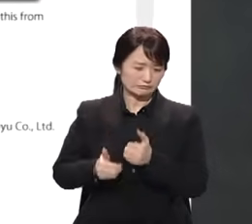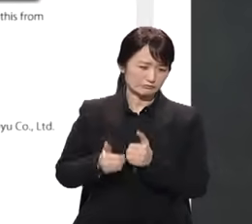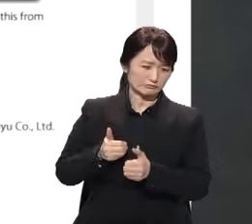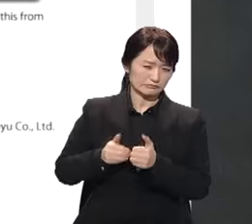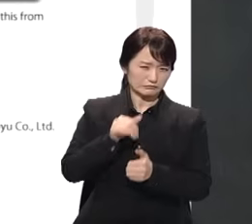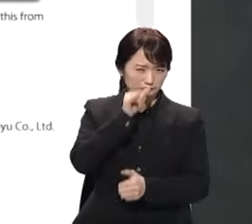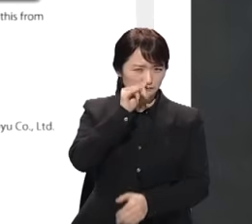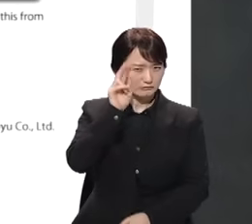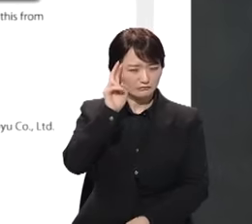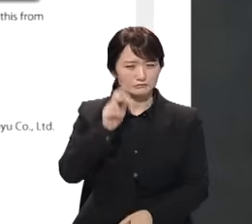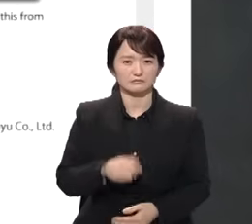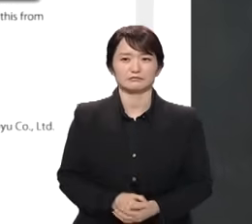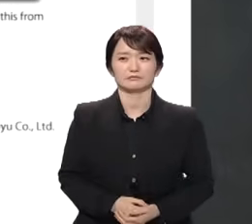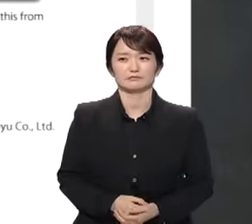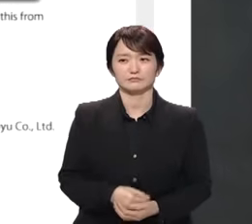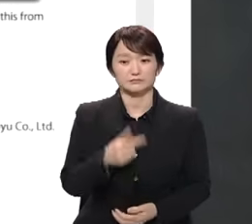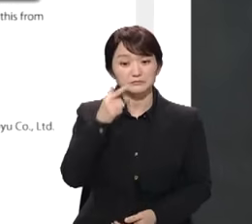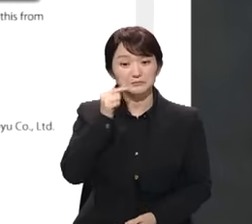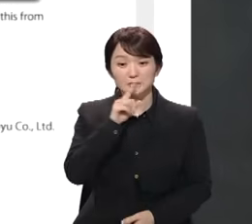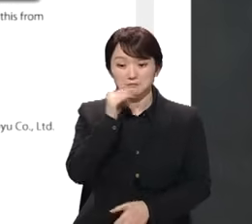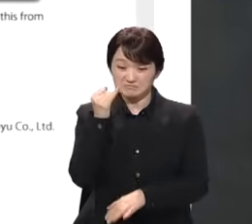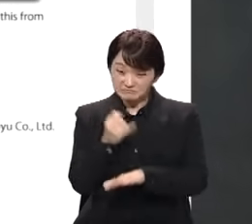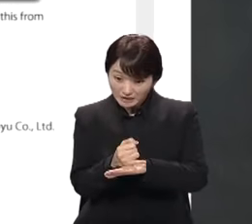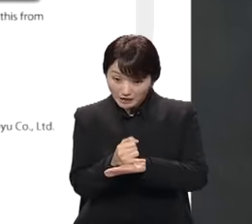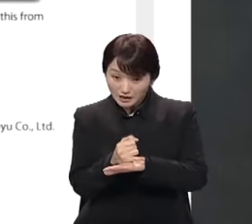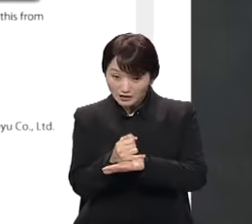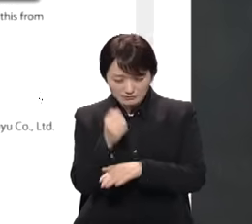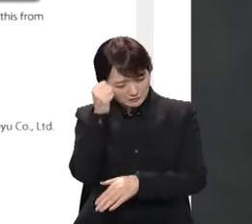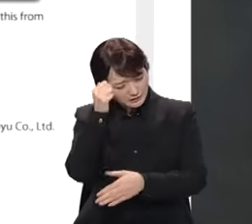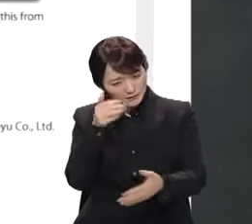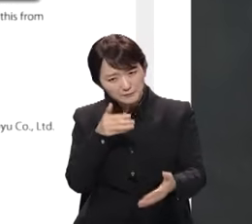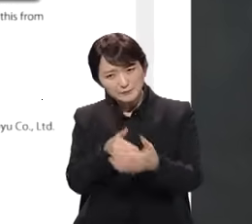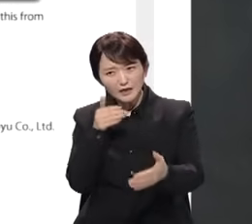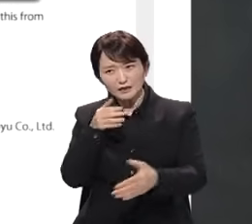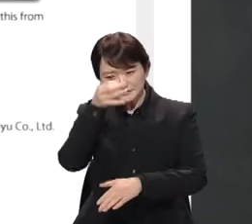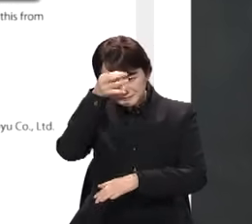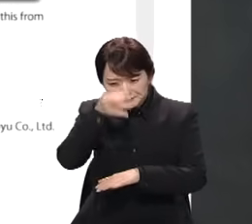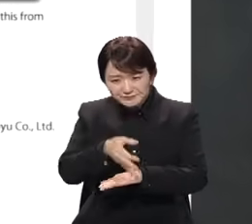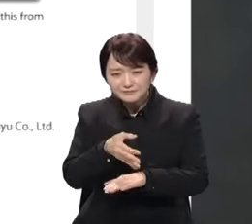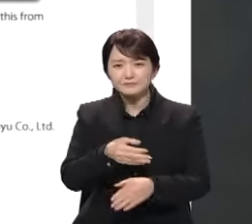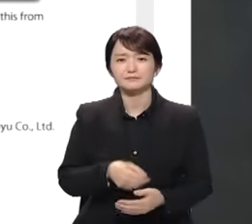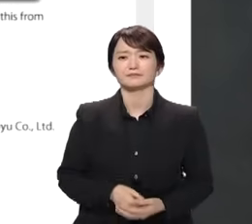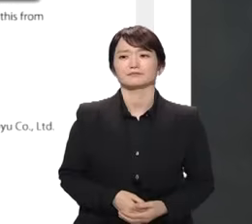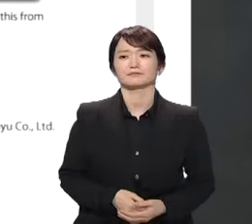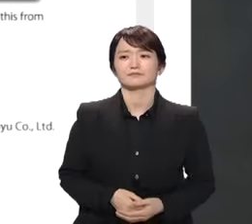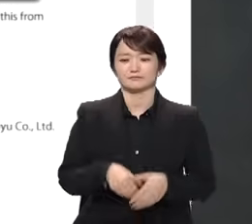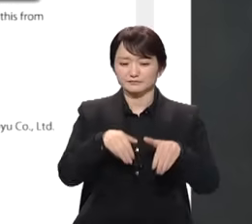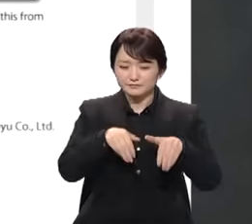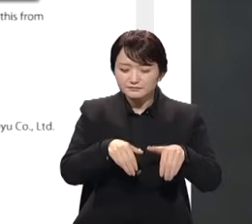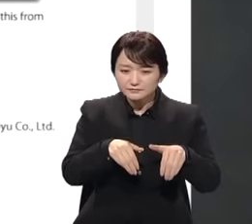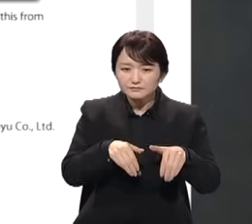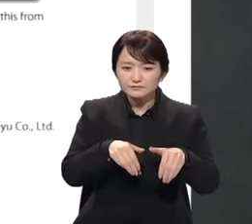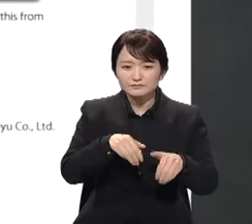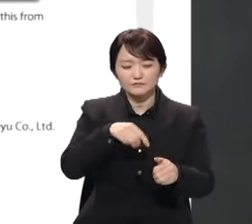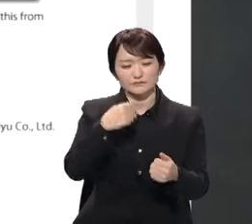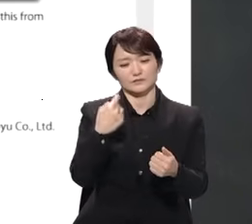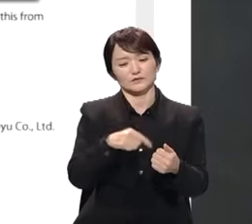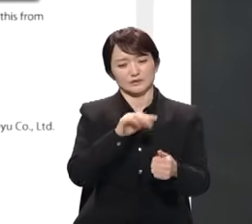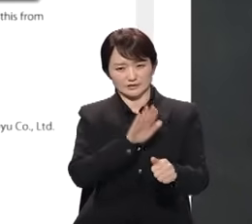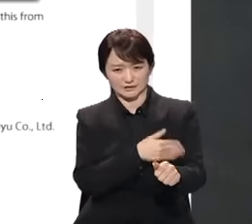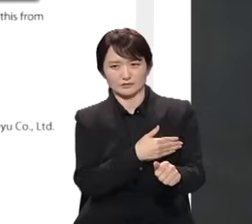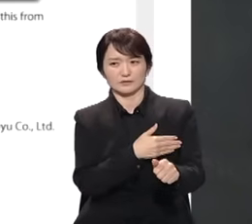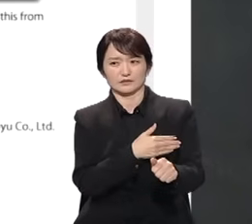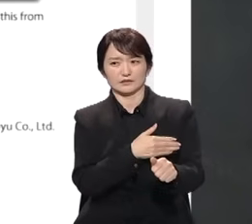생각이 들어요. 일본어 못한다는 이유로 숙박 거절한 거 사과한다. 깊은 사과한다. 종업원 교육 부족에 대해서